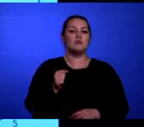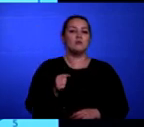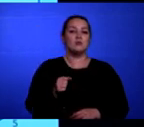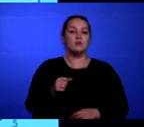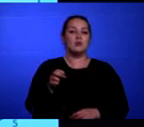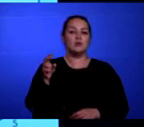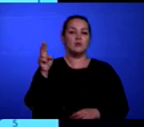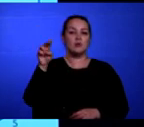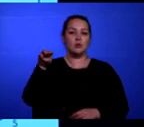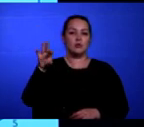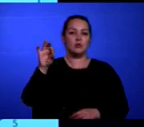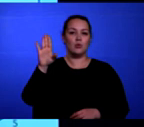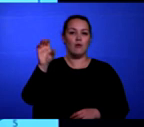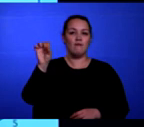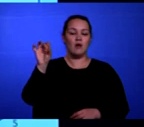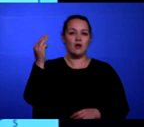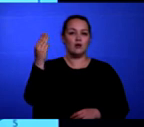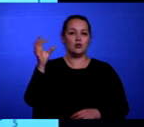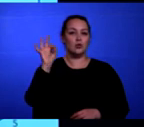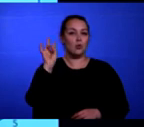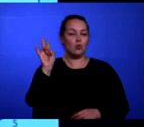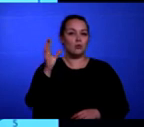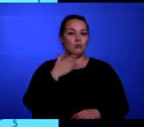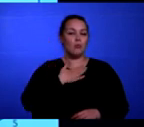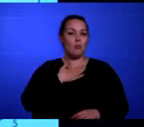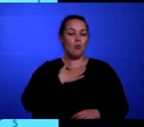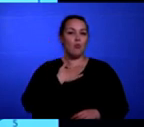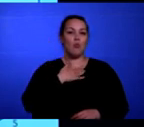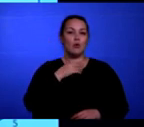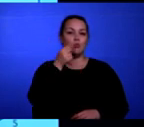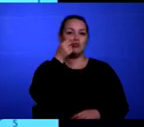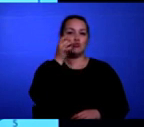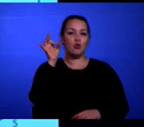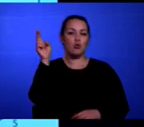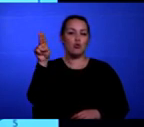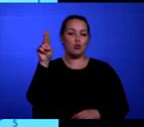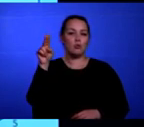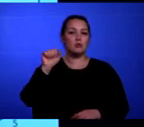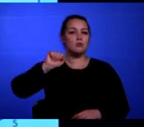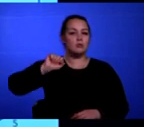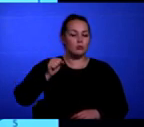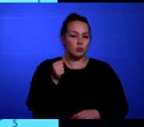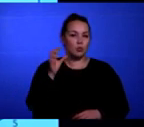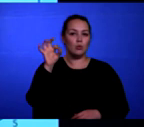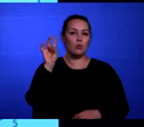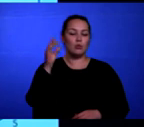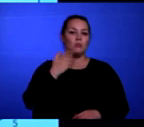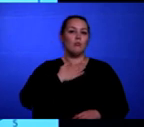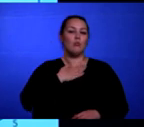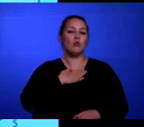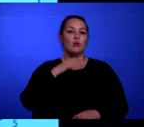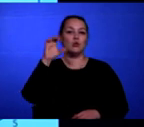товарищ он мой мужского рода друг он мой